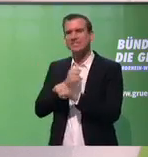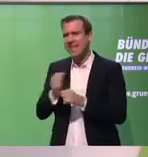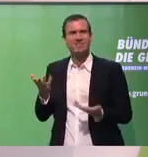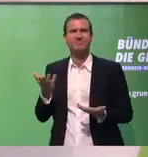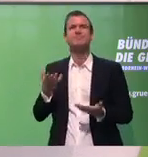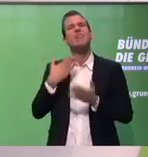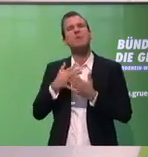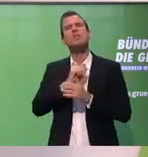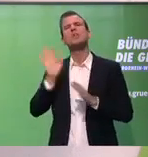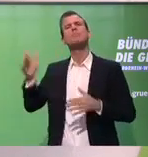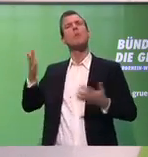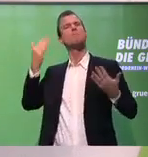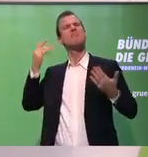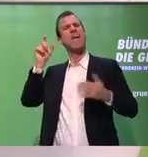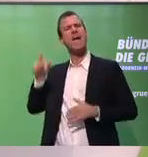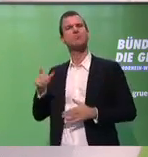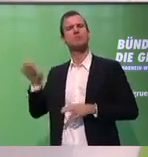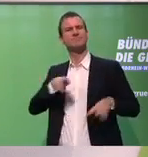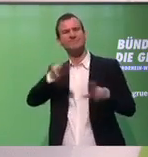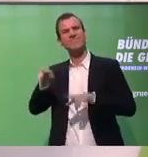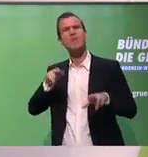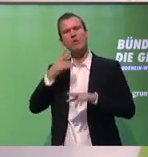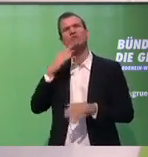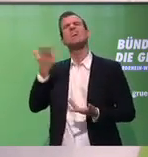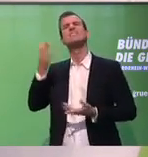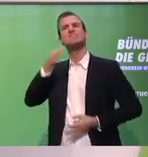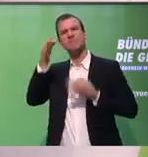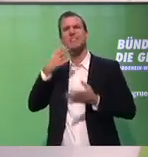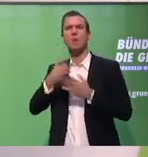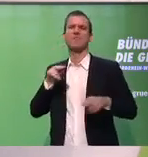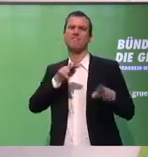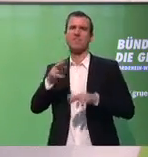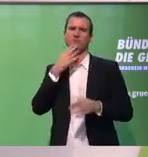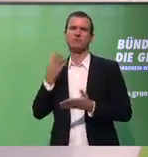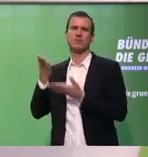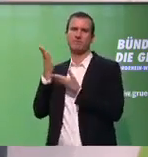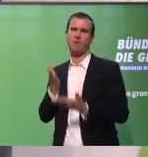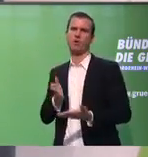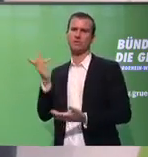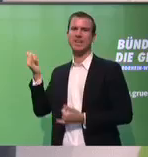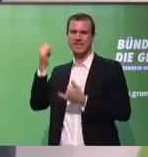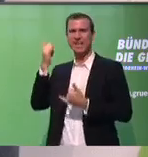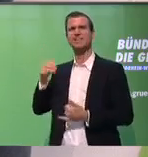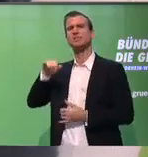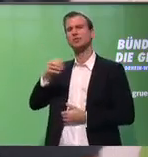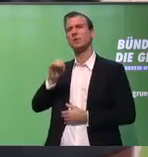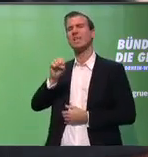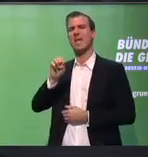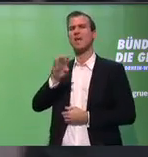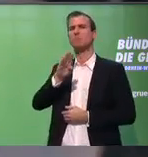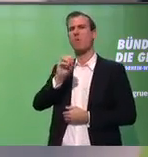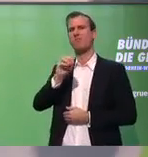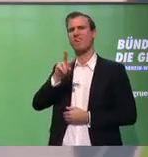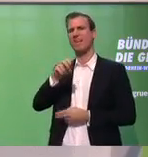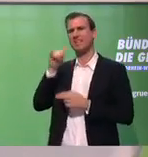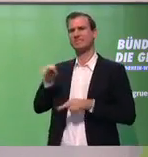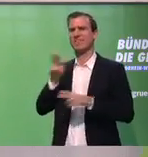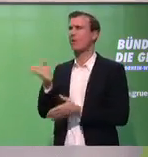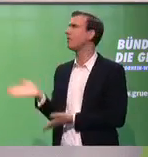sozusagen seine Bewerbung und seine Worte an uns per Video dann vorzustellen. José Bové hat jetzt per Video das Wort.